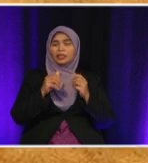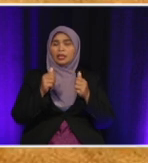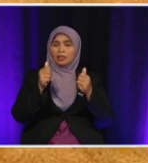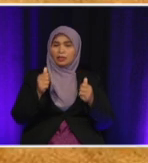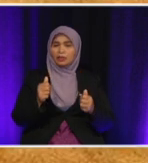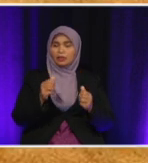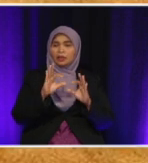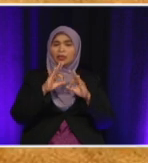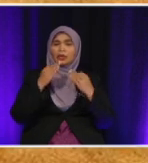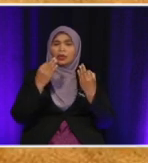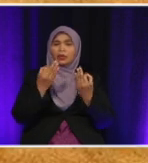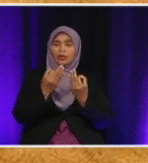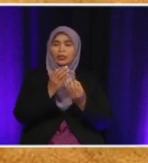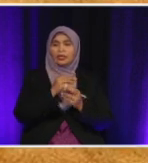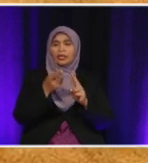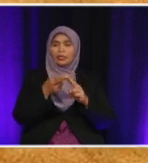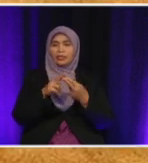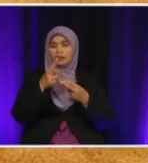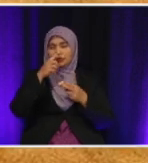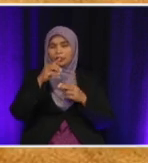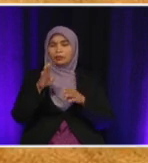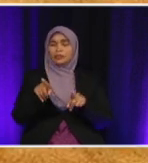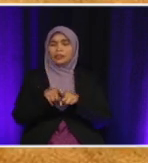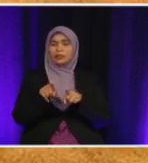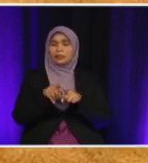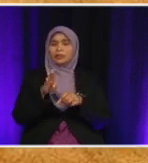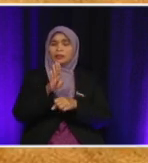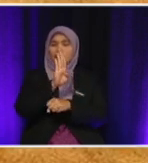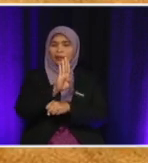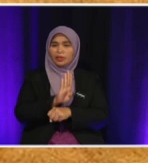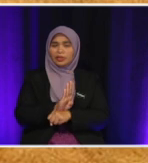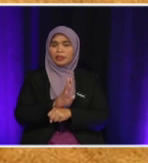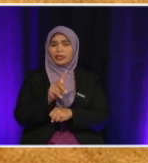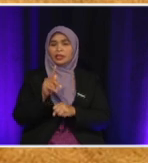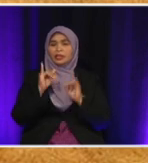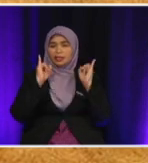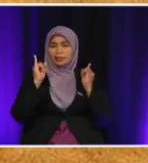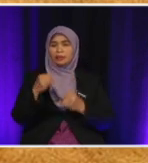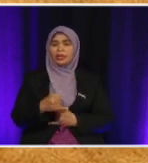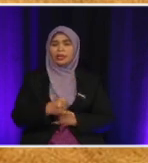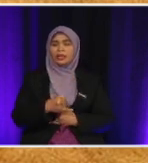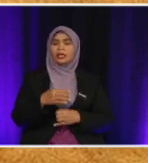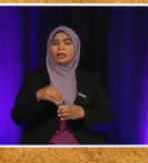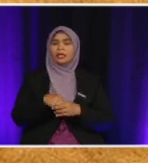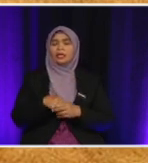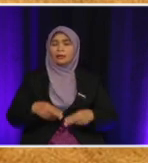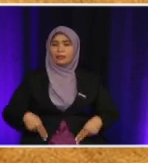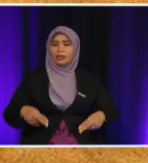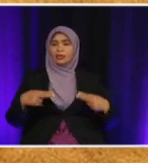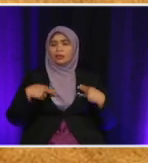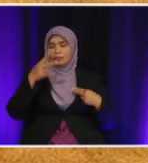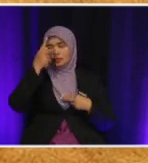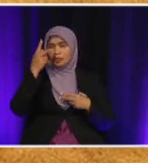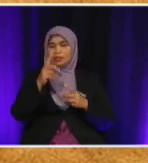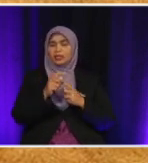dan rakyat bersama-sama untuk membudayakan Ibadah dalam kehidupan berani ketaatan kepada Allah Subhanahu Wa